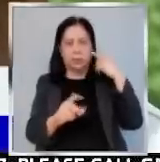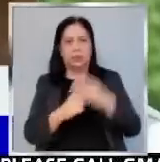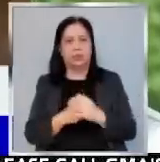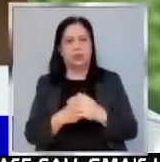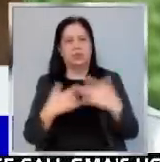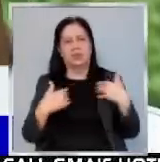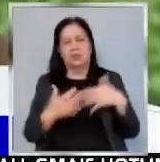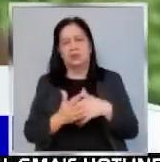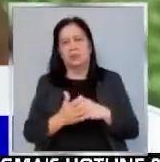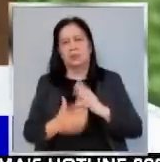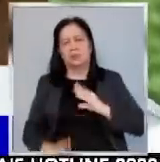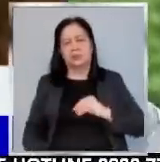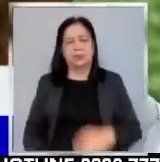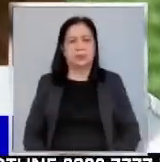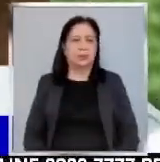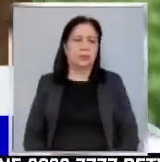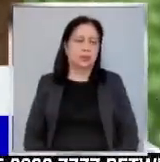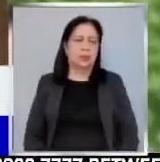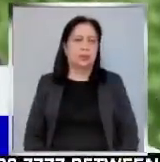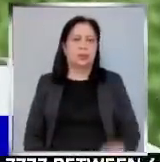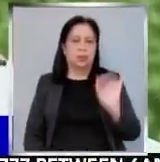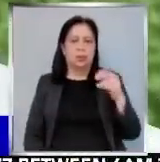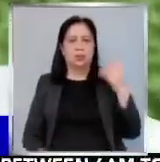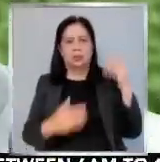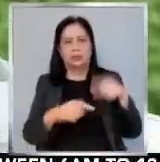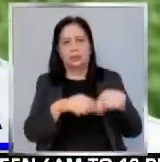ako. Dahil yun po ang inaasahan kong